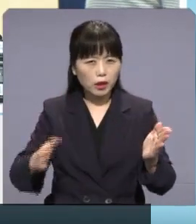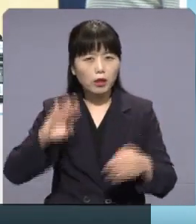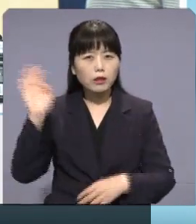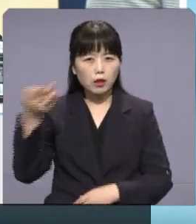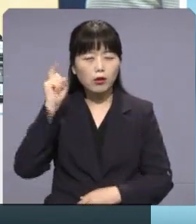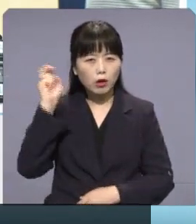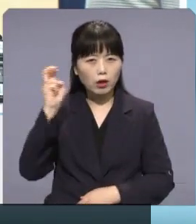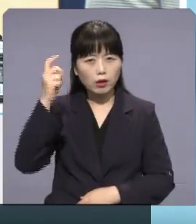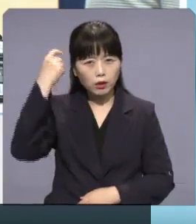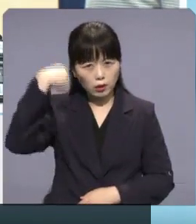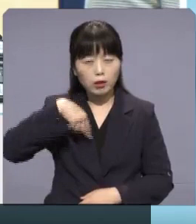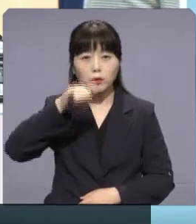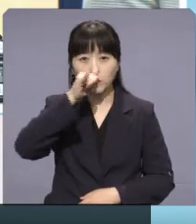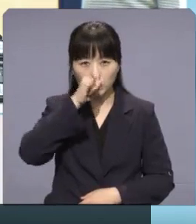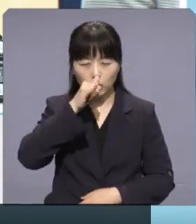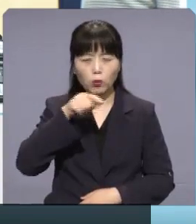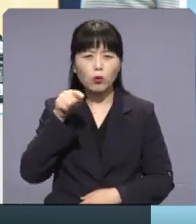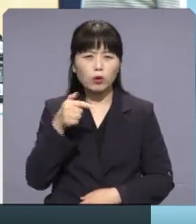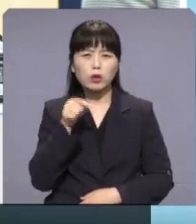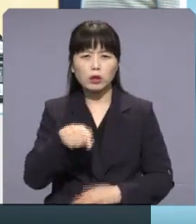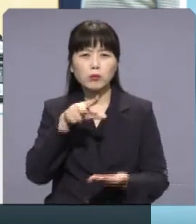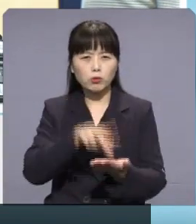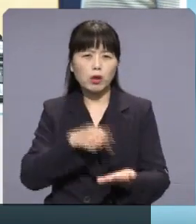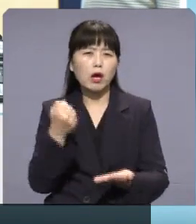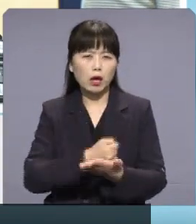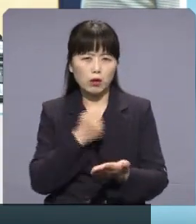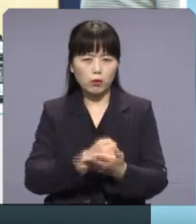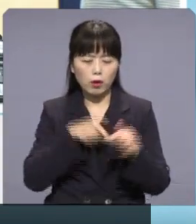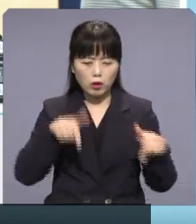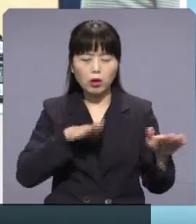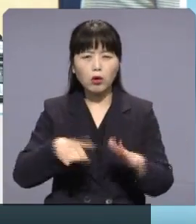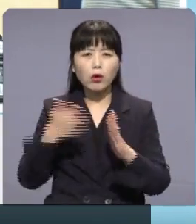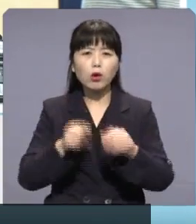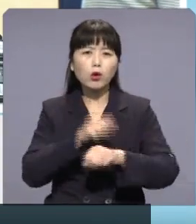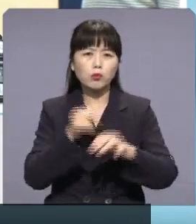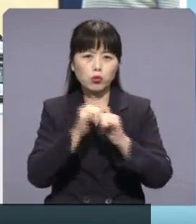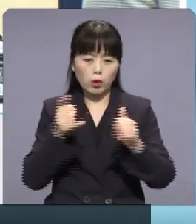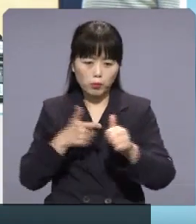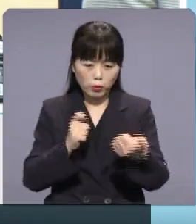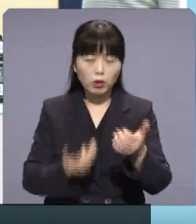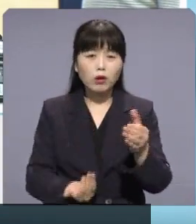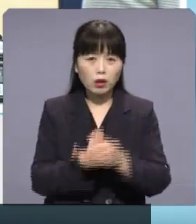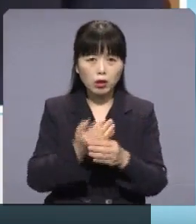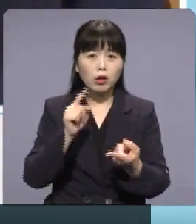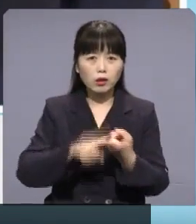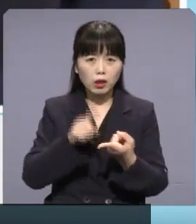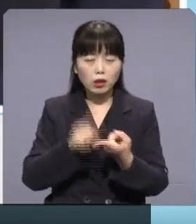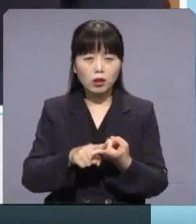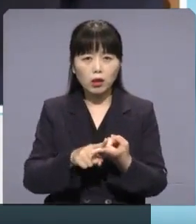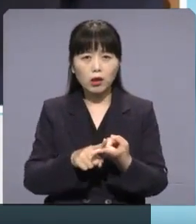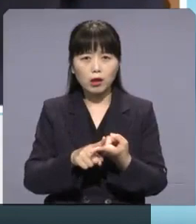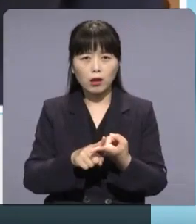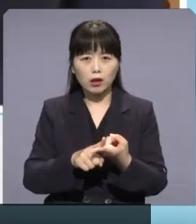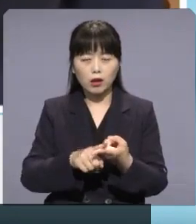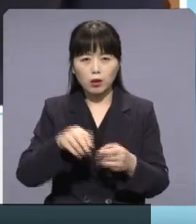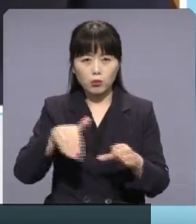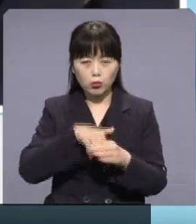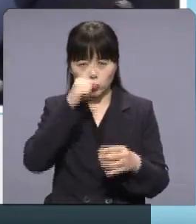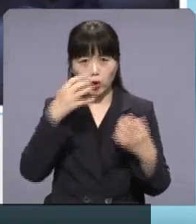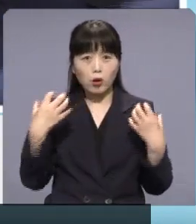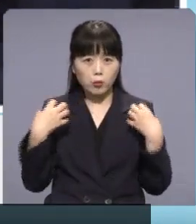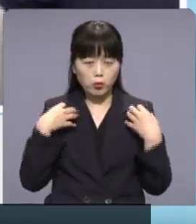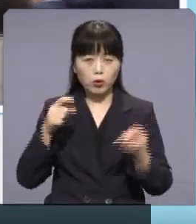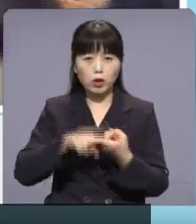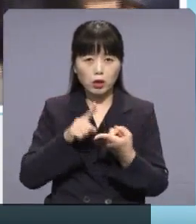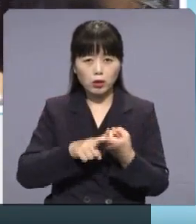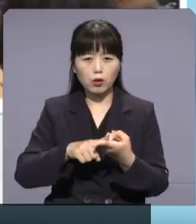들고요. 전 매우 아쉬워요. 그러니까 서해 공무원 피격 사건 다룰 때 문재인 정부가 대처를 얼마나 잘했을까 여기에 대해서는